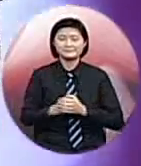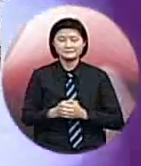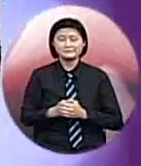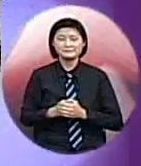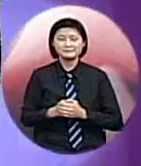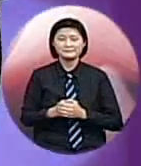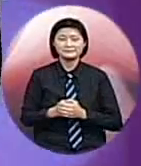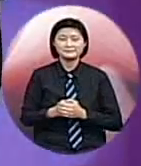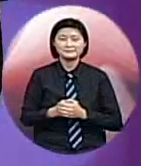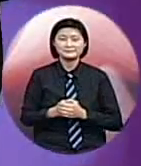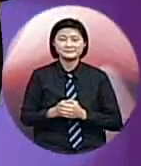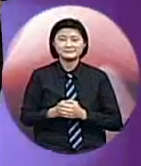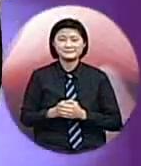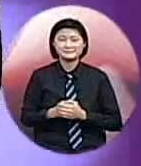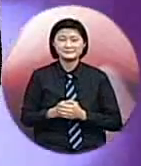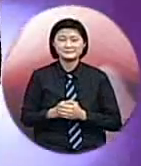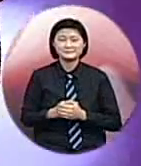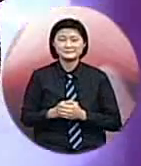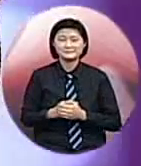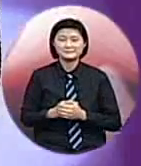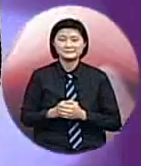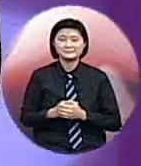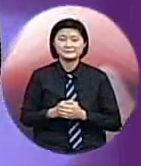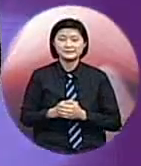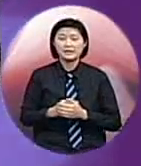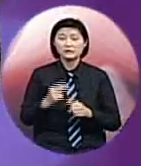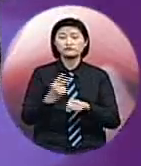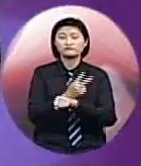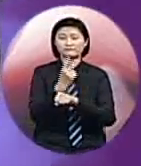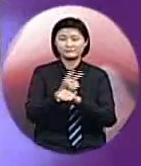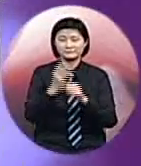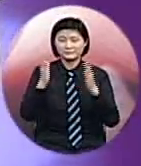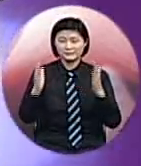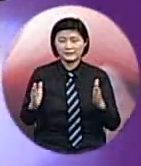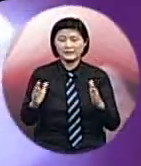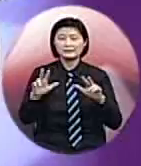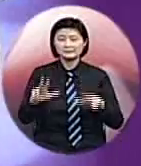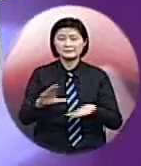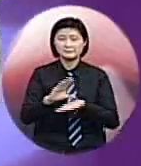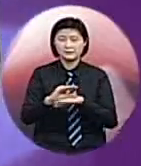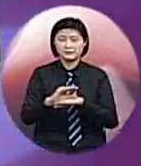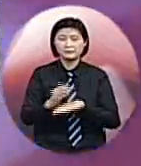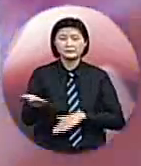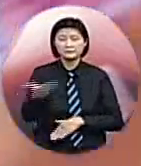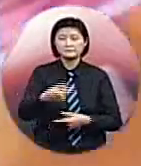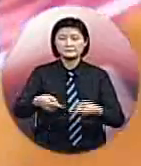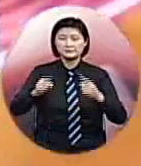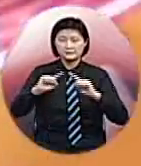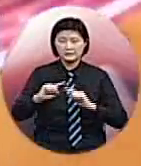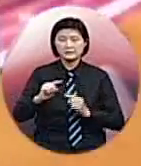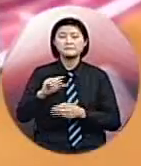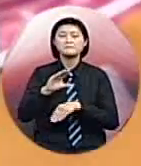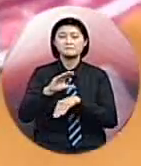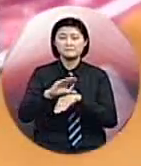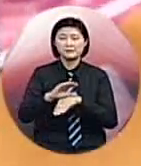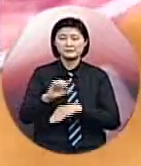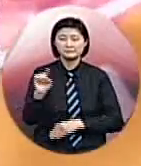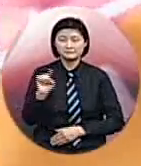네, 그렇습니다. 네. 자, 100분간 네. 생방송으로 여러분의 참여로 이루어지는